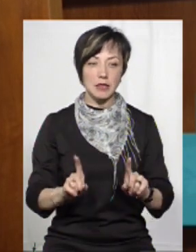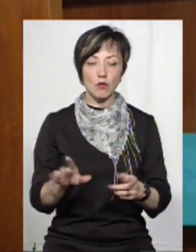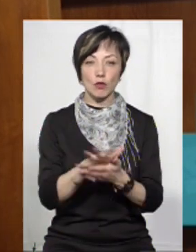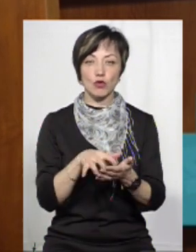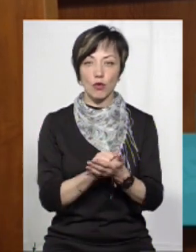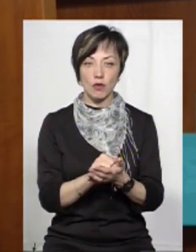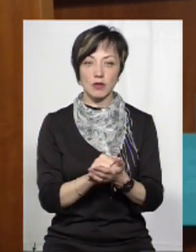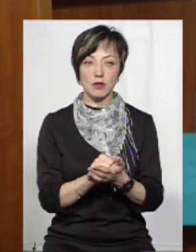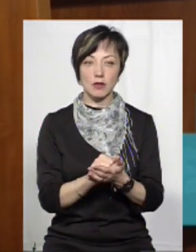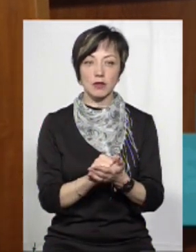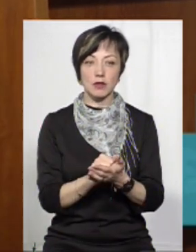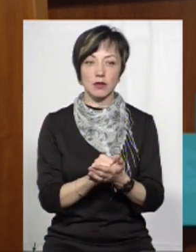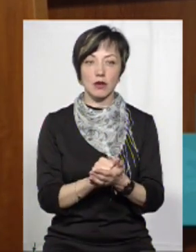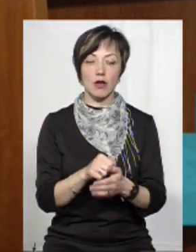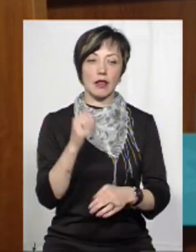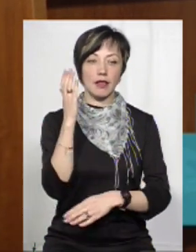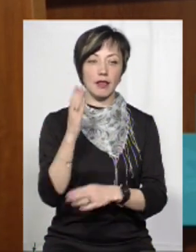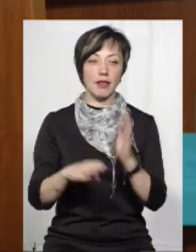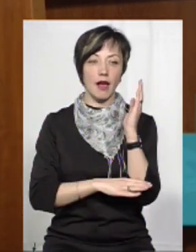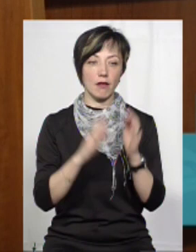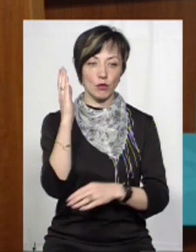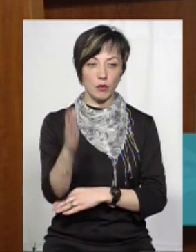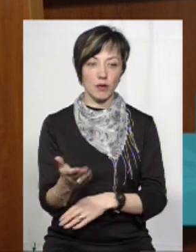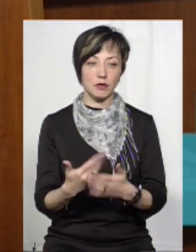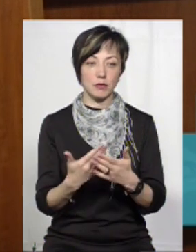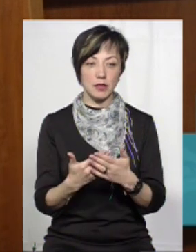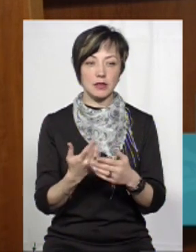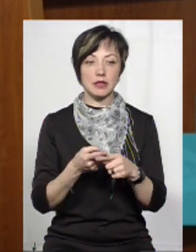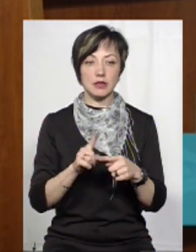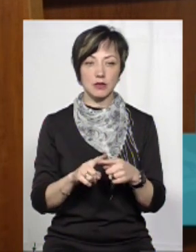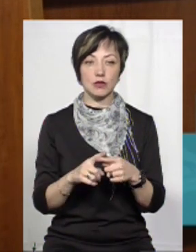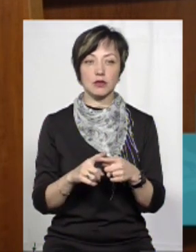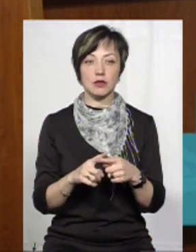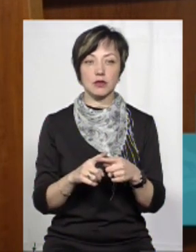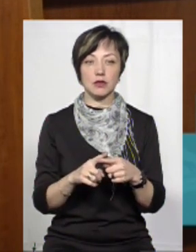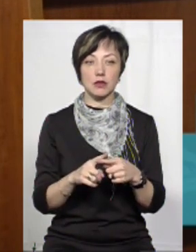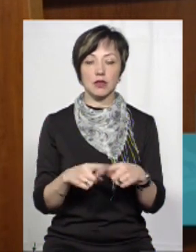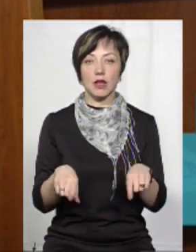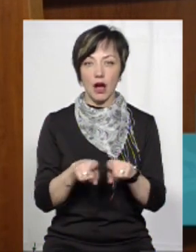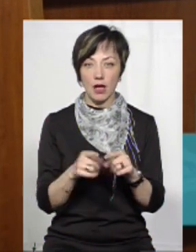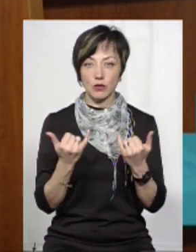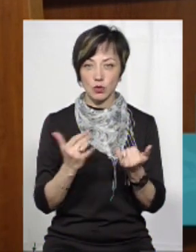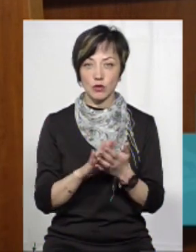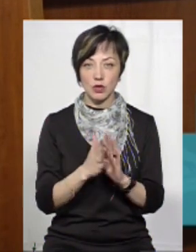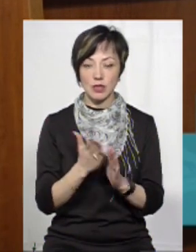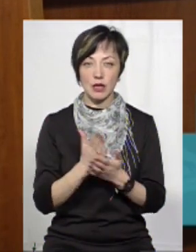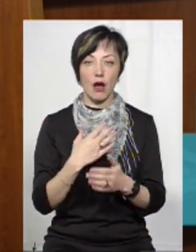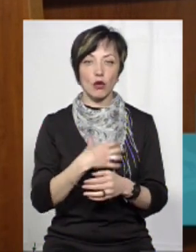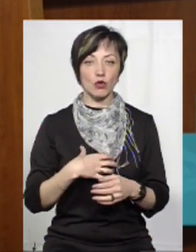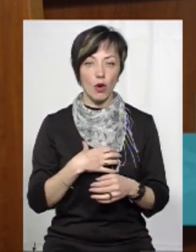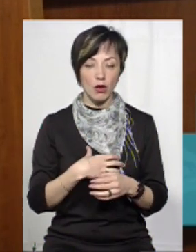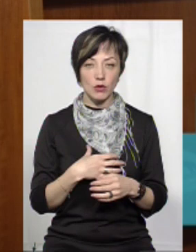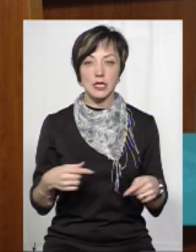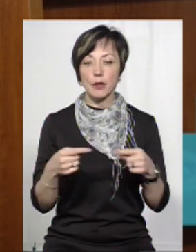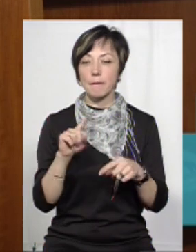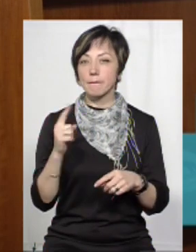пошкодила у зв'язку з погодними умовами, впало дерево, наприклад, це на сьогоднішній день якраз така ситуація є актуальною,